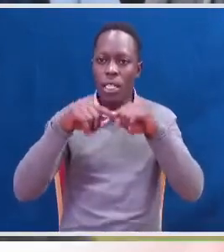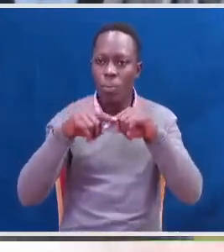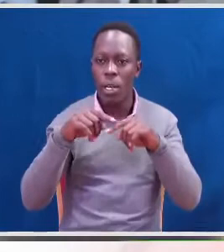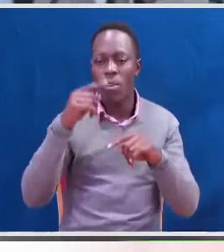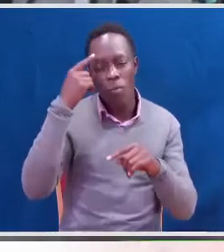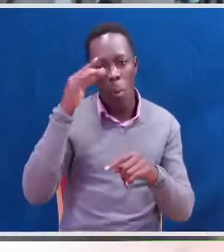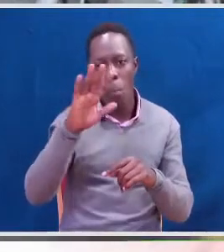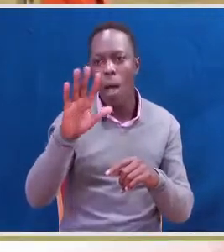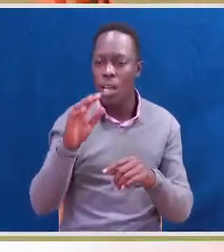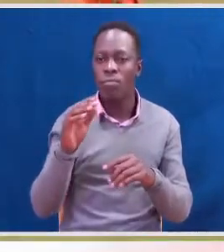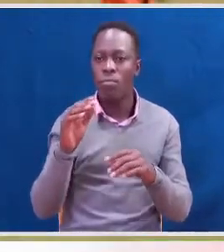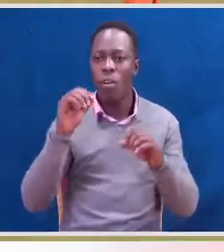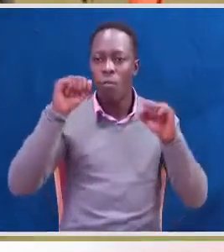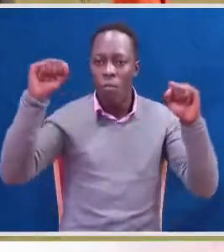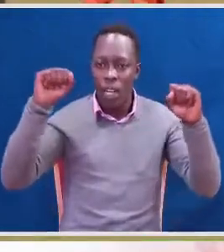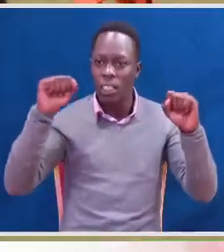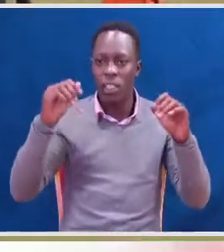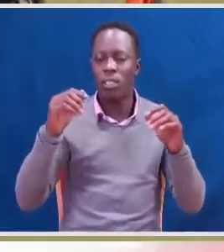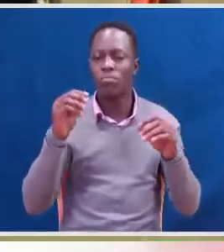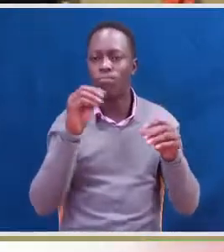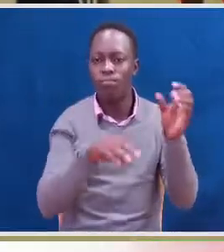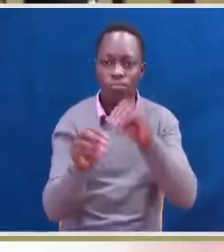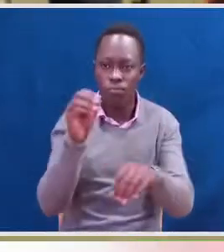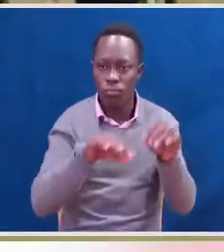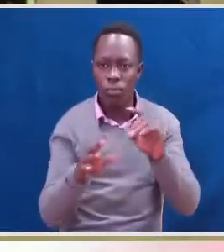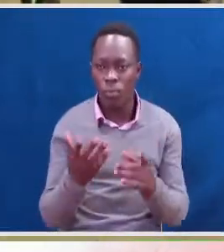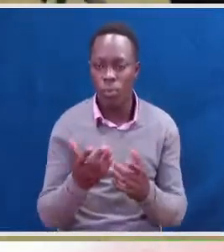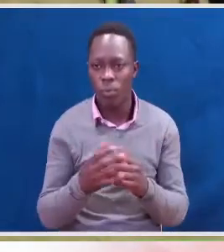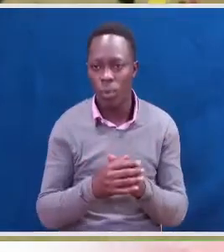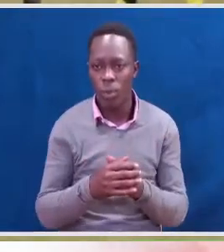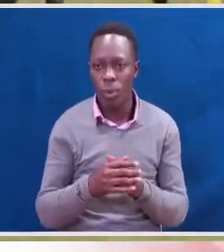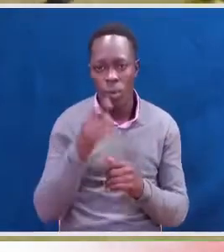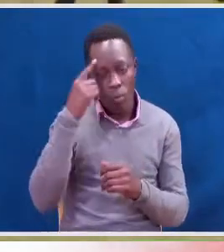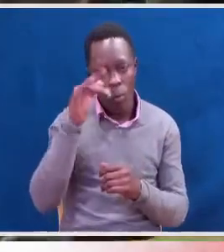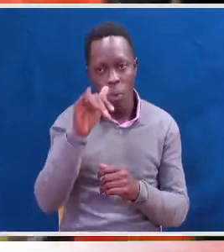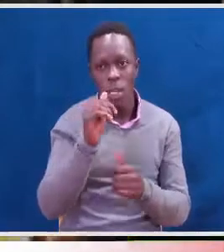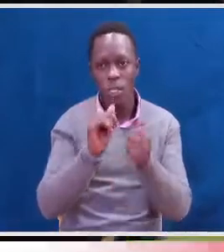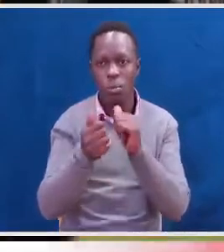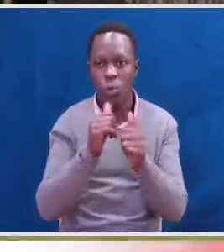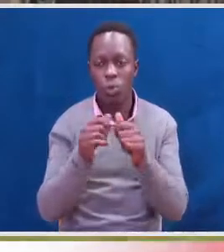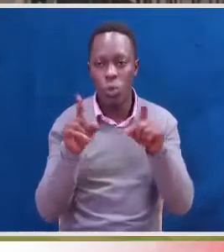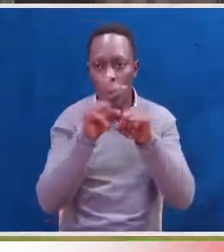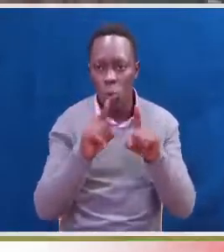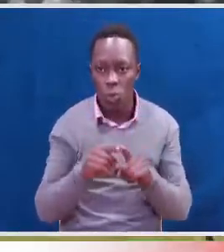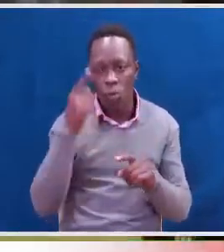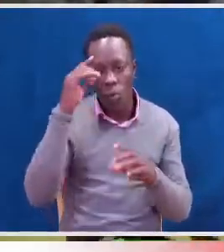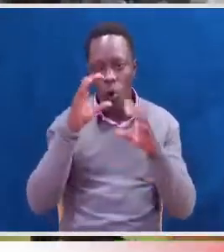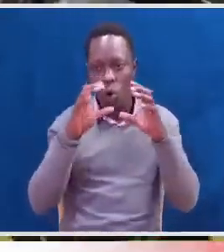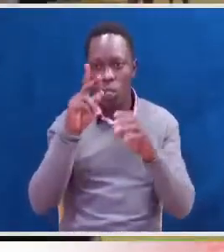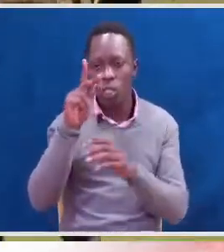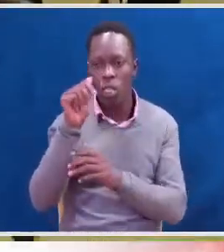mashabiki, klabu hiyo ikiomba serikali ya kaunti ya Baringo kuwekeza zaidi katika michezo. Kwa mjibu wa kocha